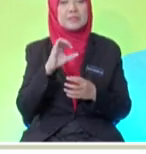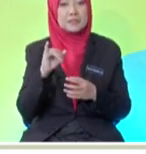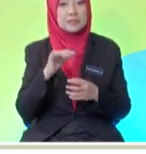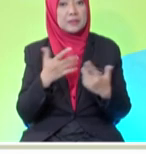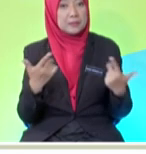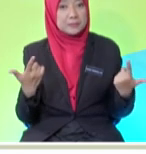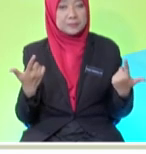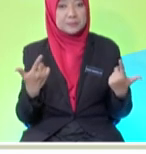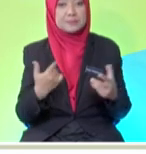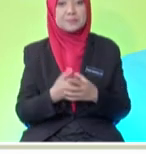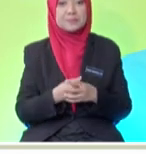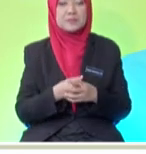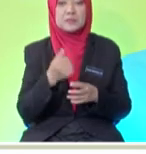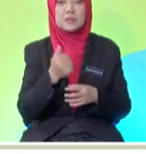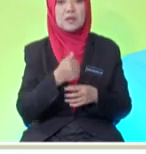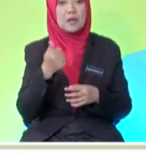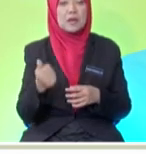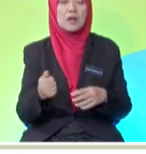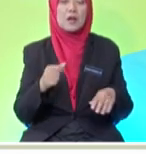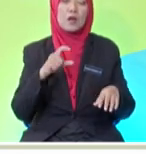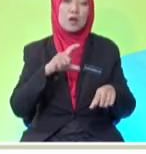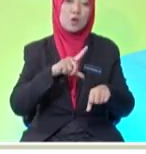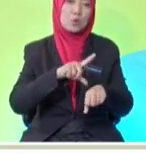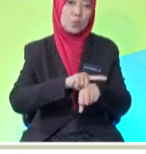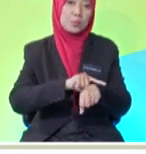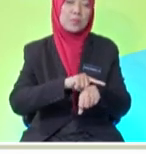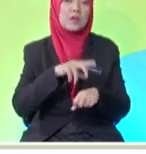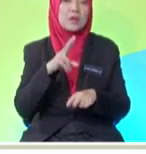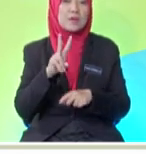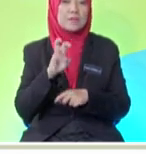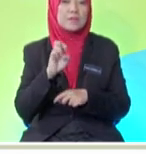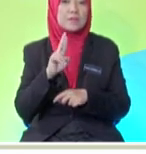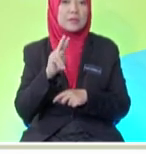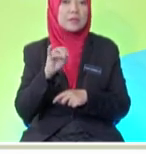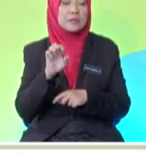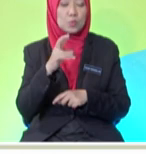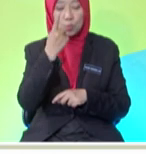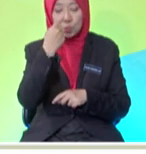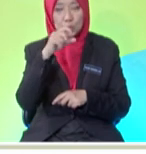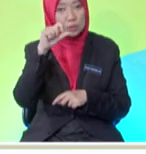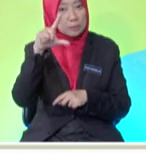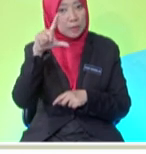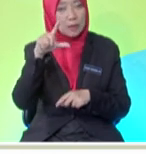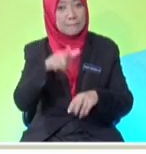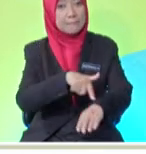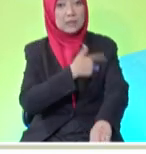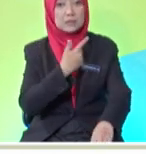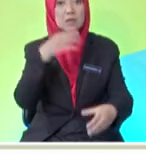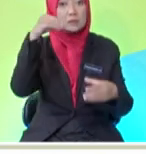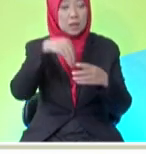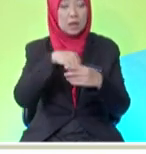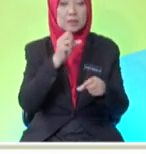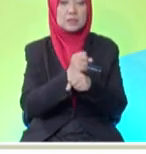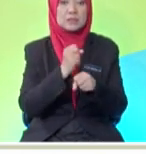alat seterusnya yaitu angkot yang mana y-nya digunakan untuk mengukur tebal panjang dan kedalaman benda kerja